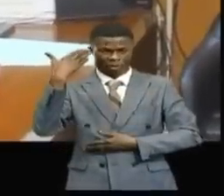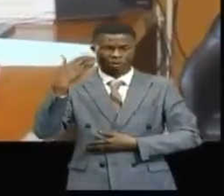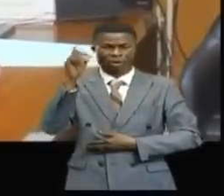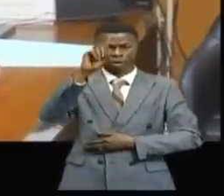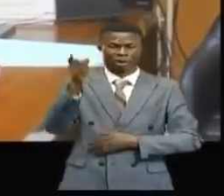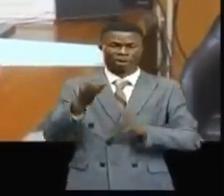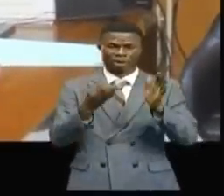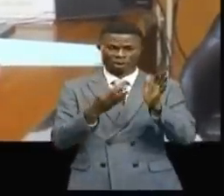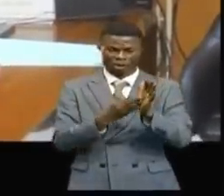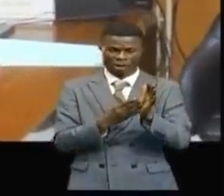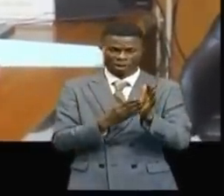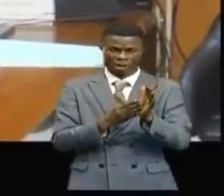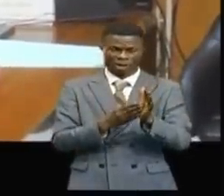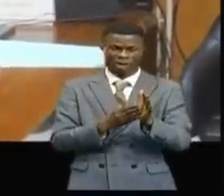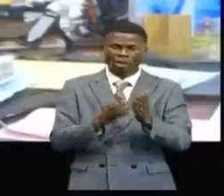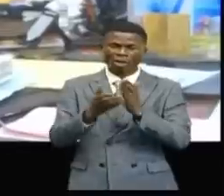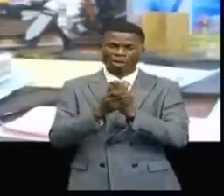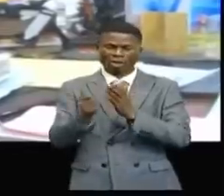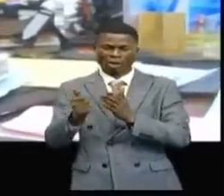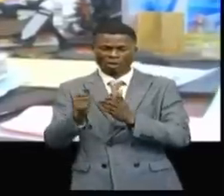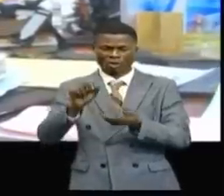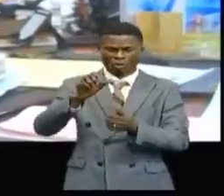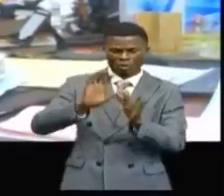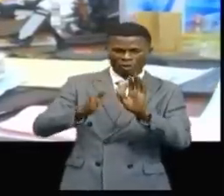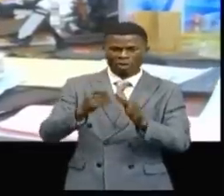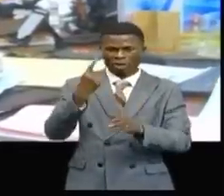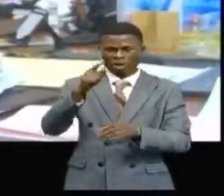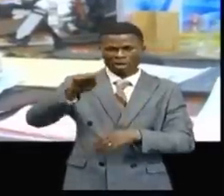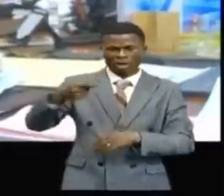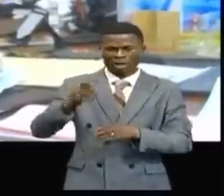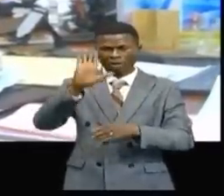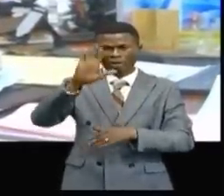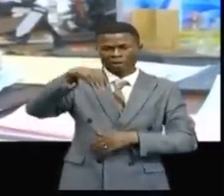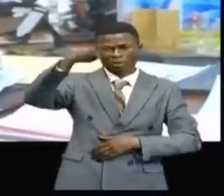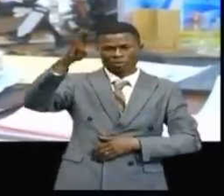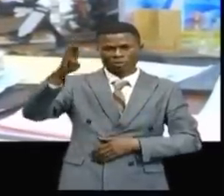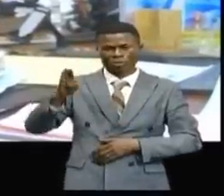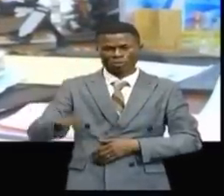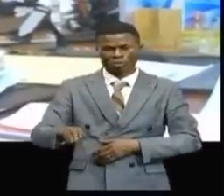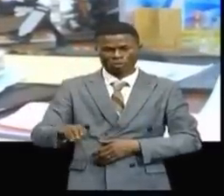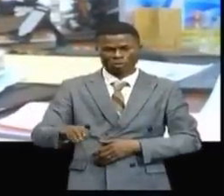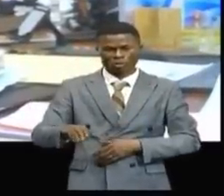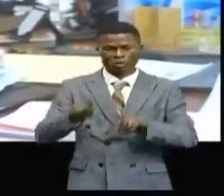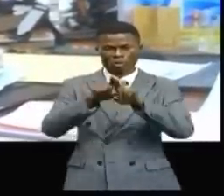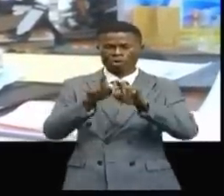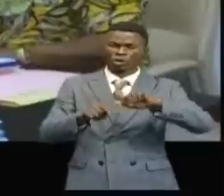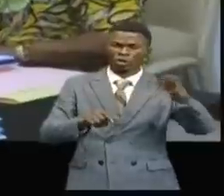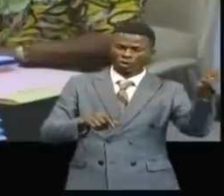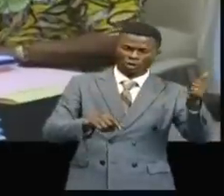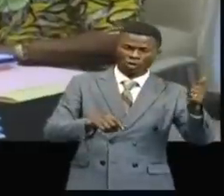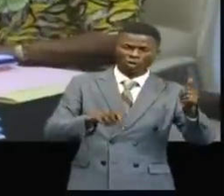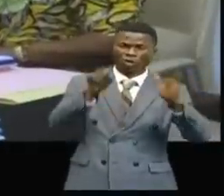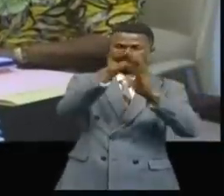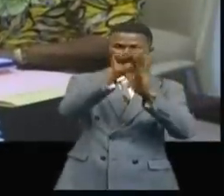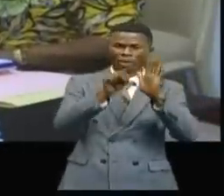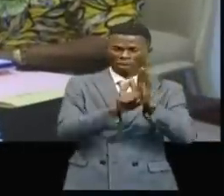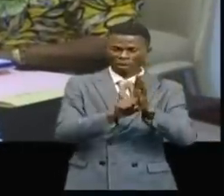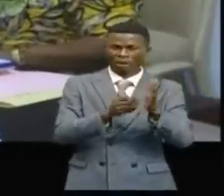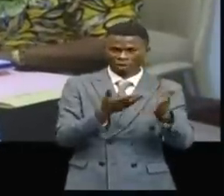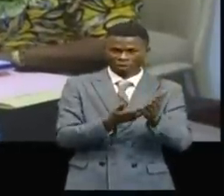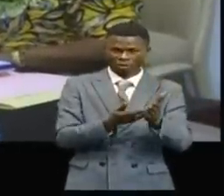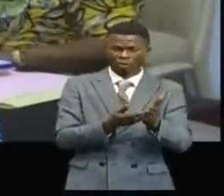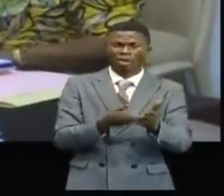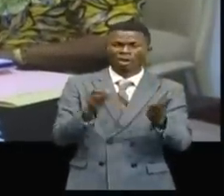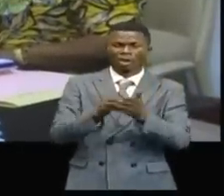39 avec une létalité tournant autour de 1,5% et les autres statistiques. Il